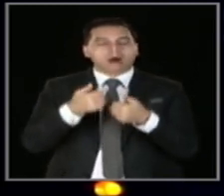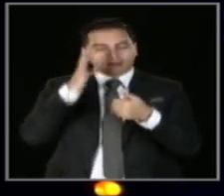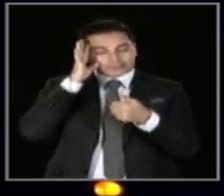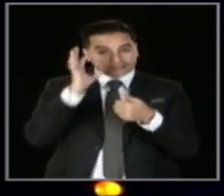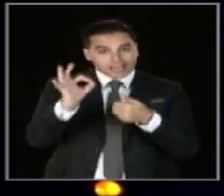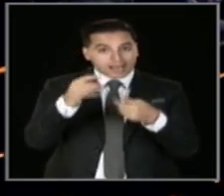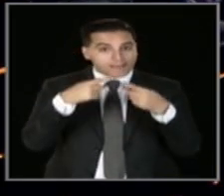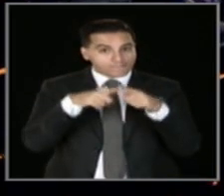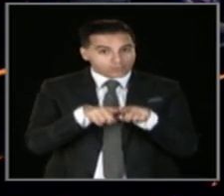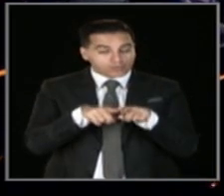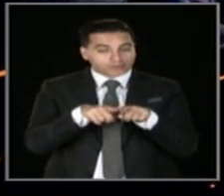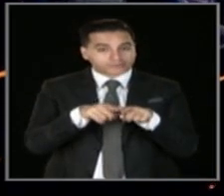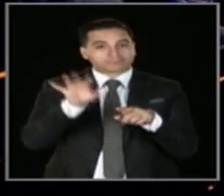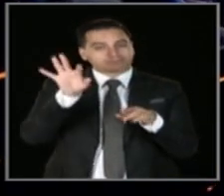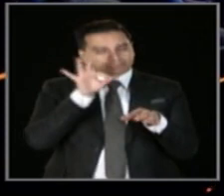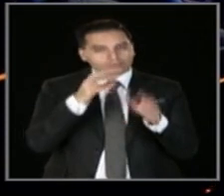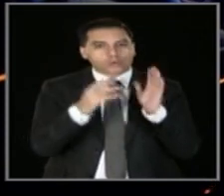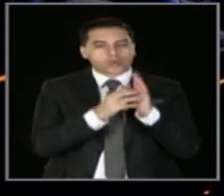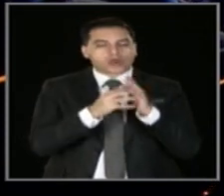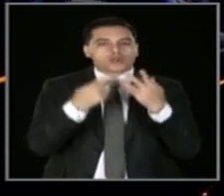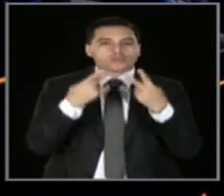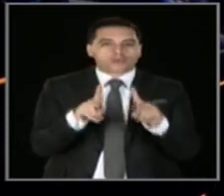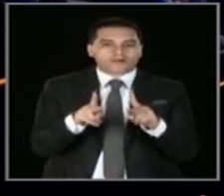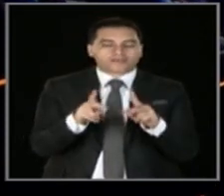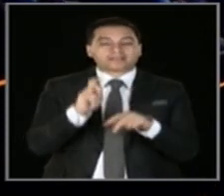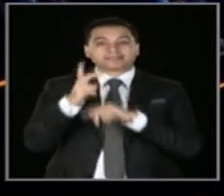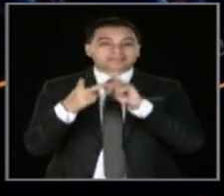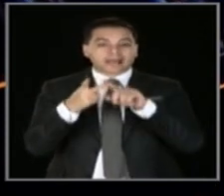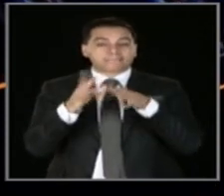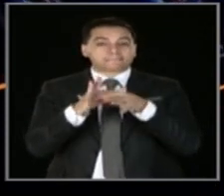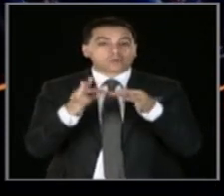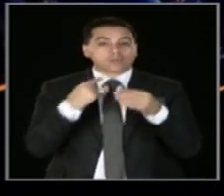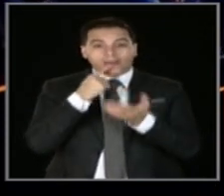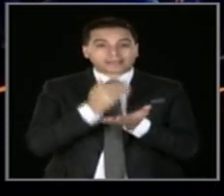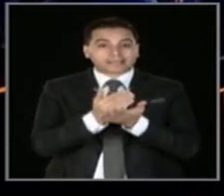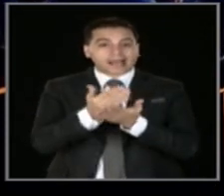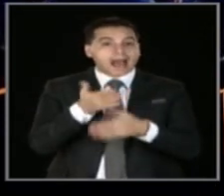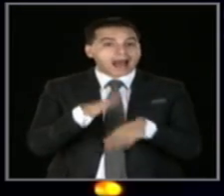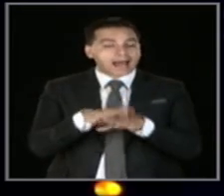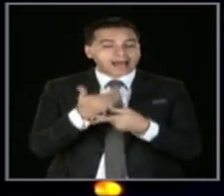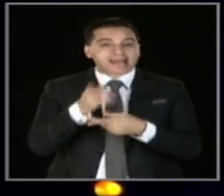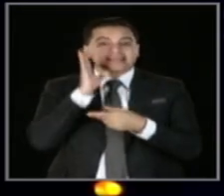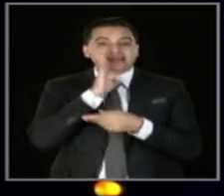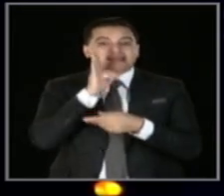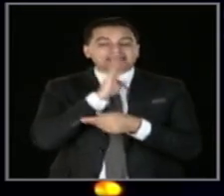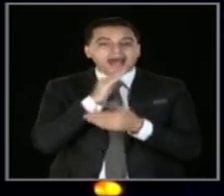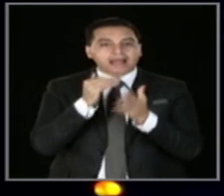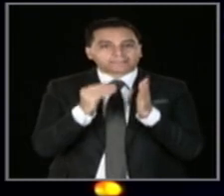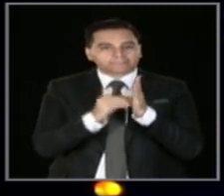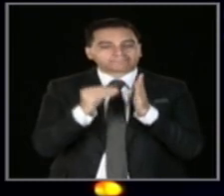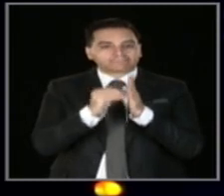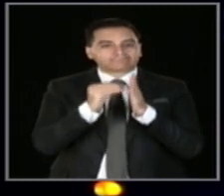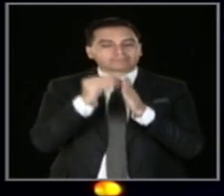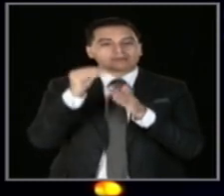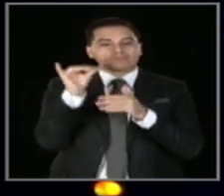لنوع من الاعاقة لدى القادرين باختلاف. تاني موضوع اللي كنا اتكلمنا فيه على طريقة التعلم، اللي هو نانسي